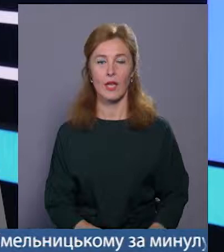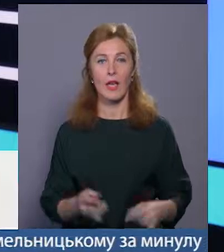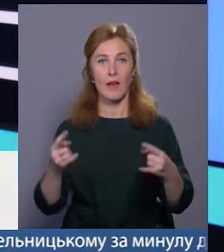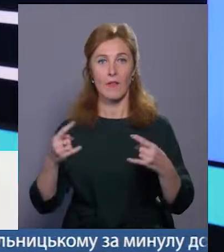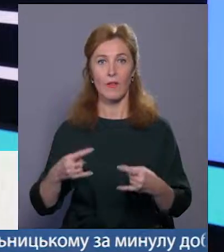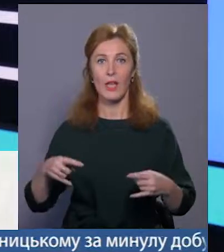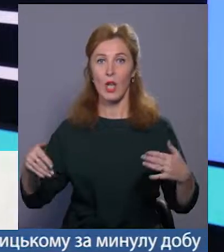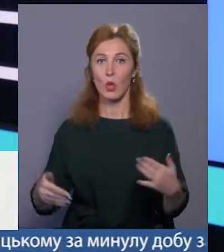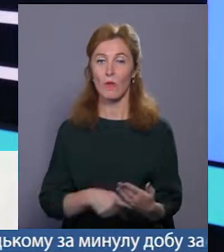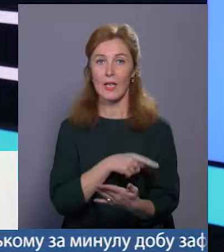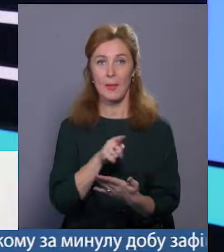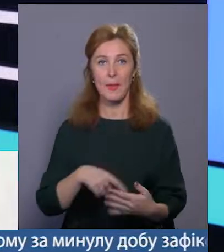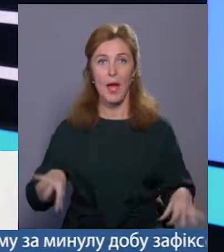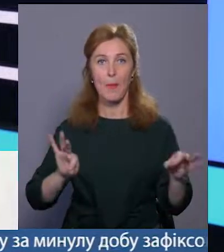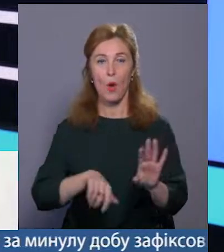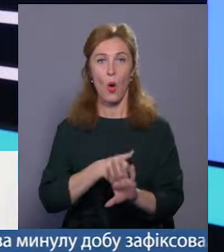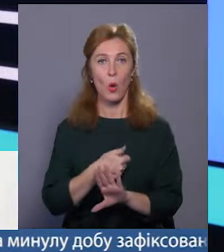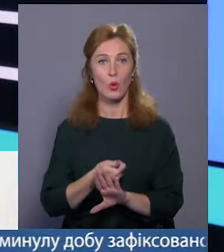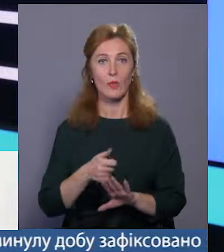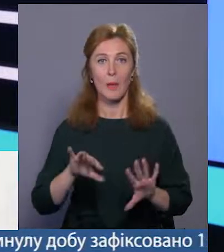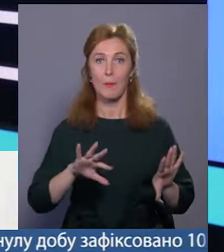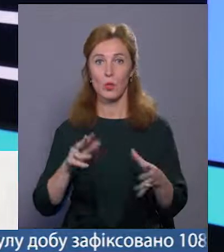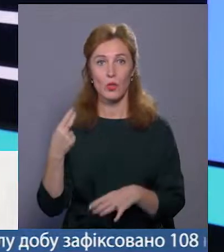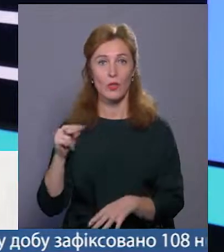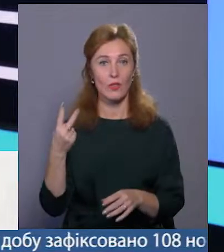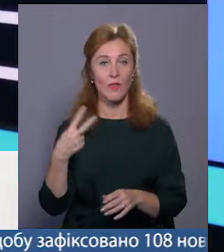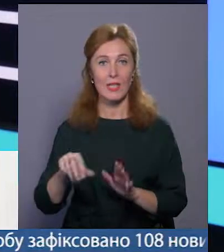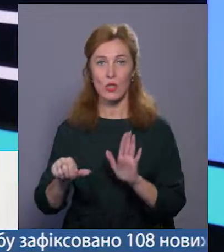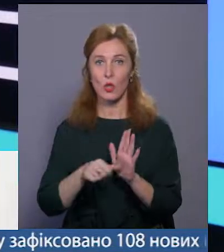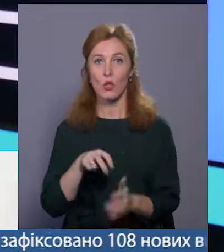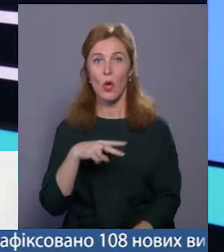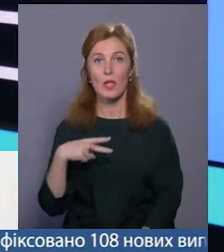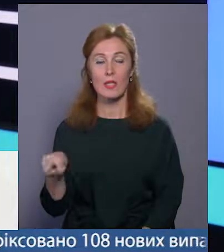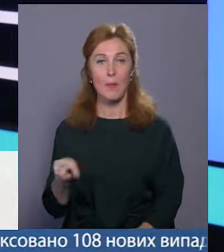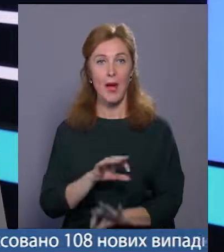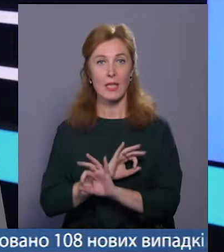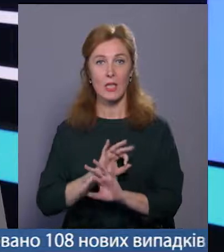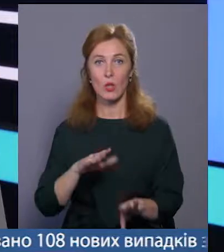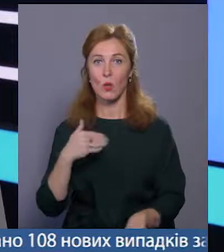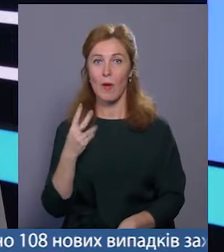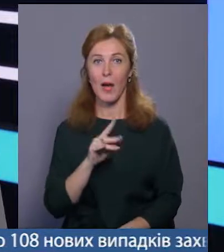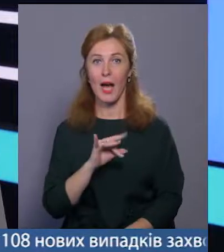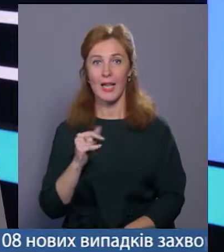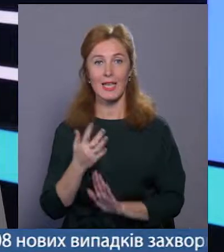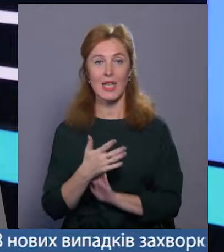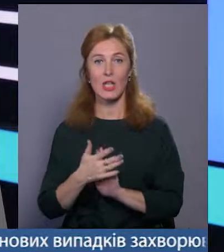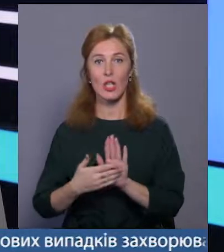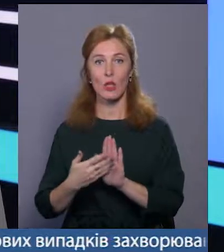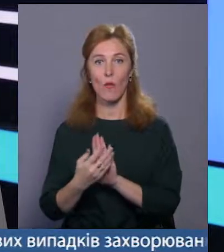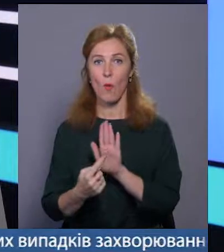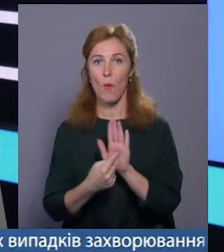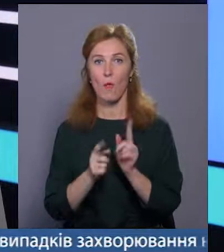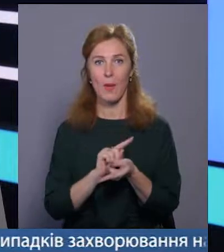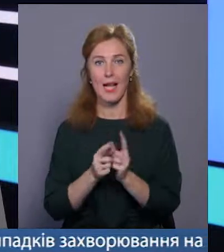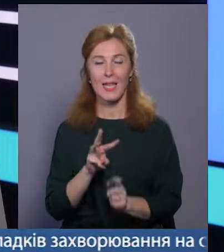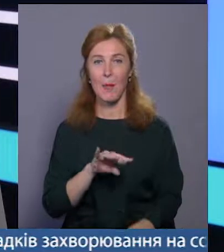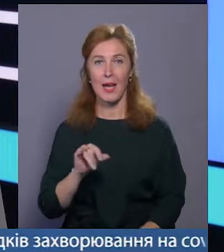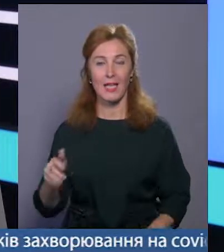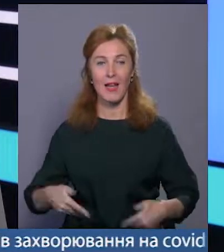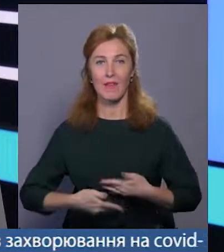В ефірі новини міста про головні події четверга, 26 листопада. Розкажу вам я, Карина Нестер, на жестову мову перекладе